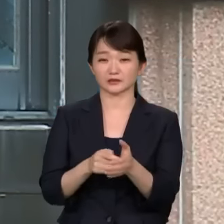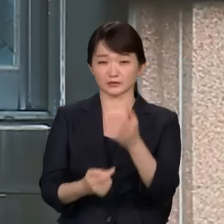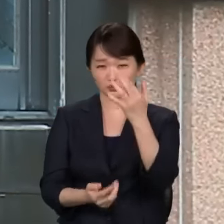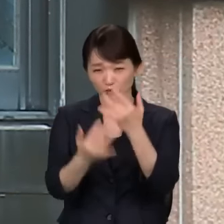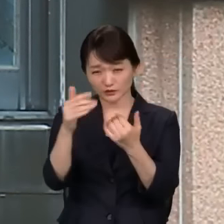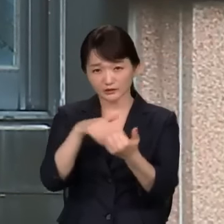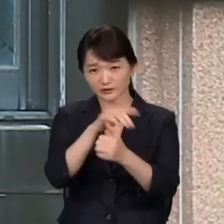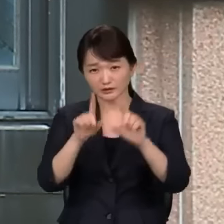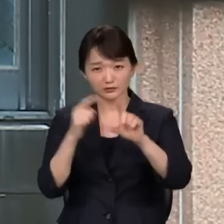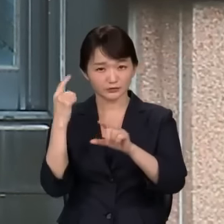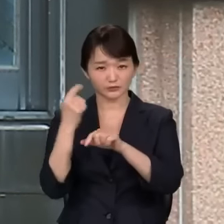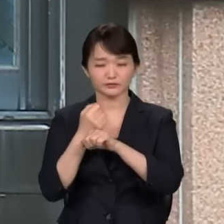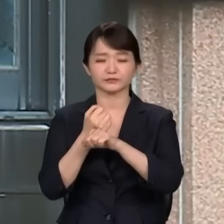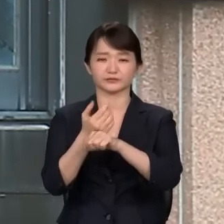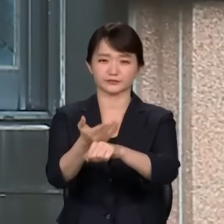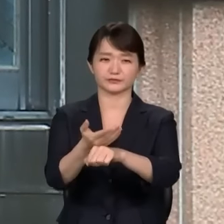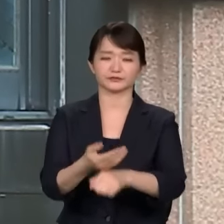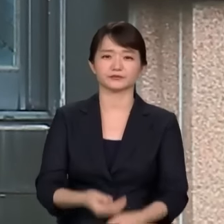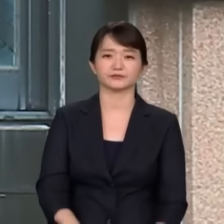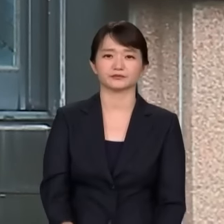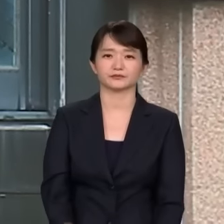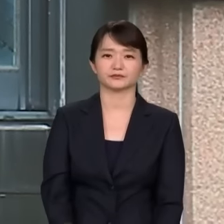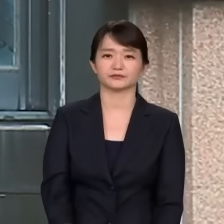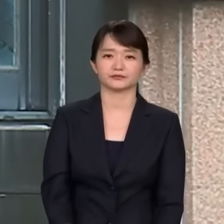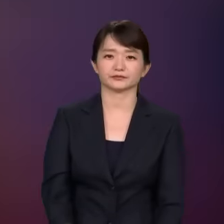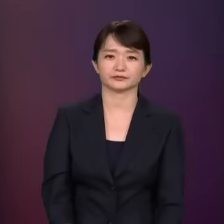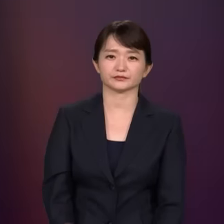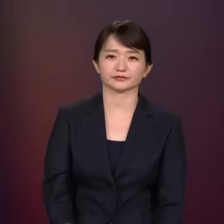당시 상황부터 이한길 기자가 재구성했습니다.